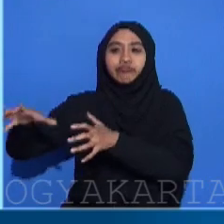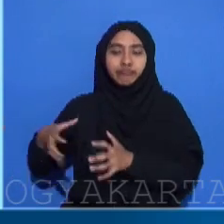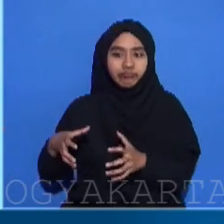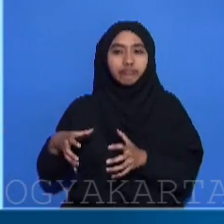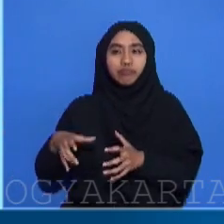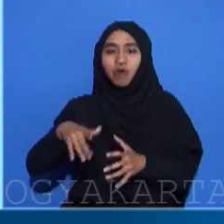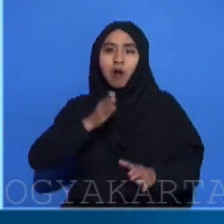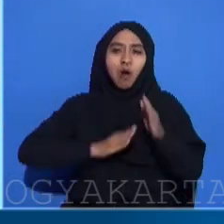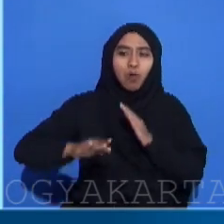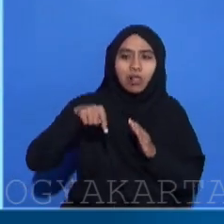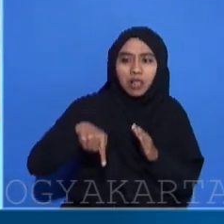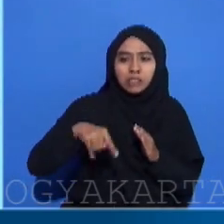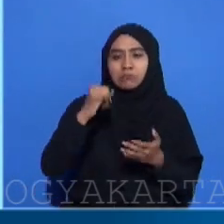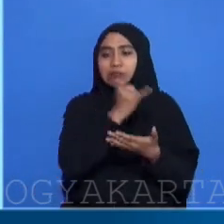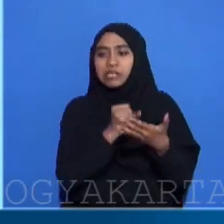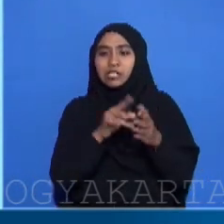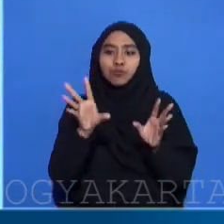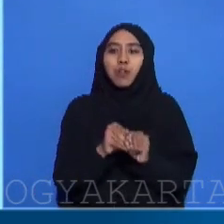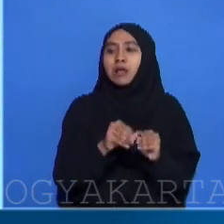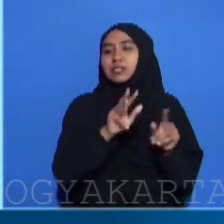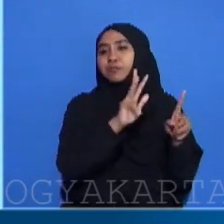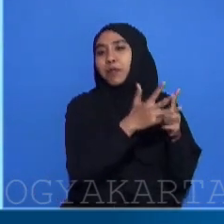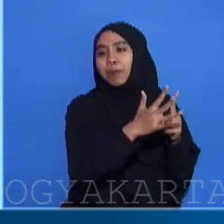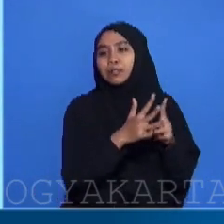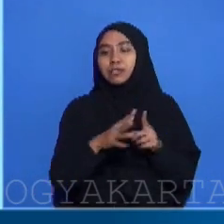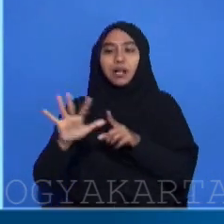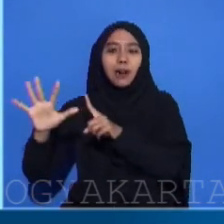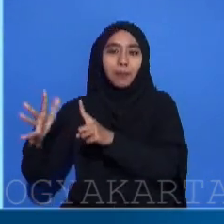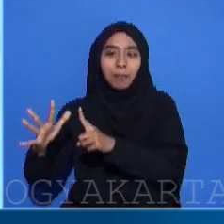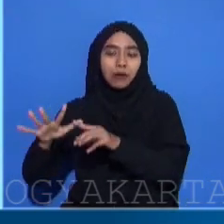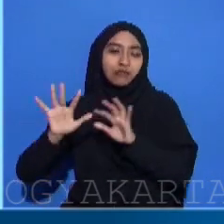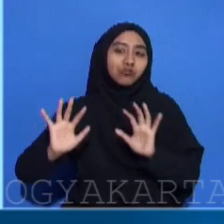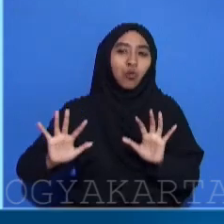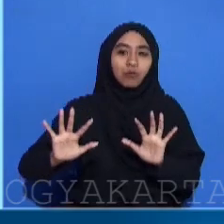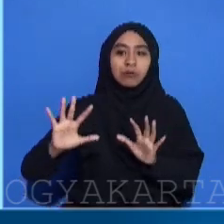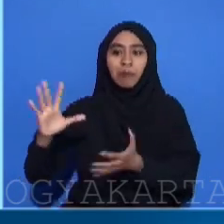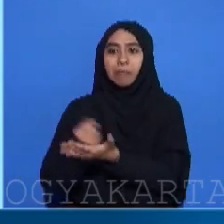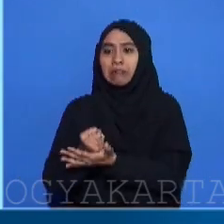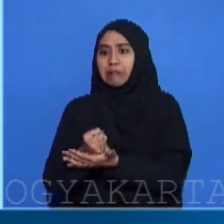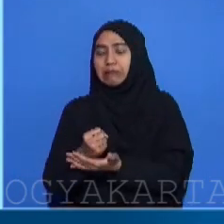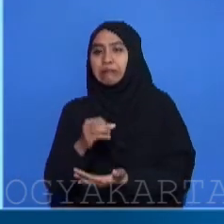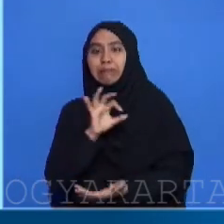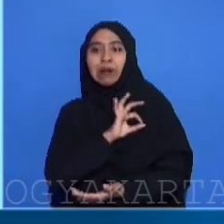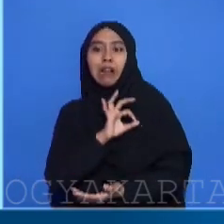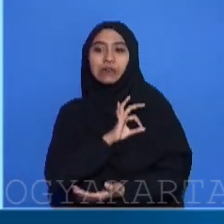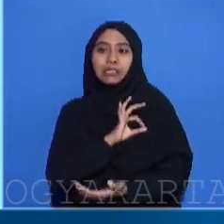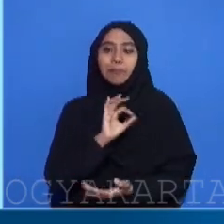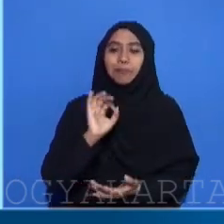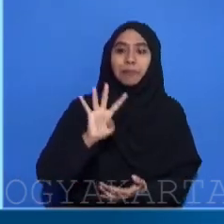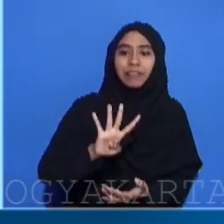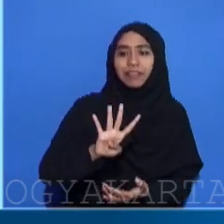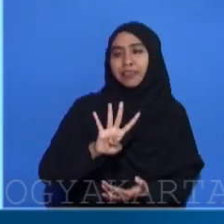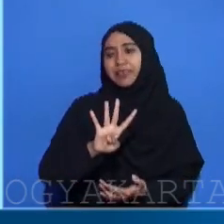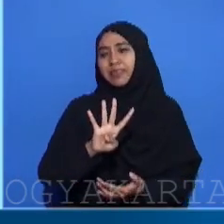dari 19 nomor yang dipertandingkan hanya 15 nomor yang memperebutkan medali 4 Nomor lainnya yakni kelas C Putri